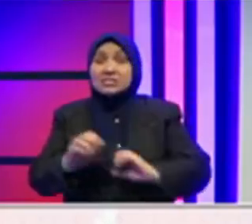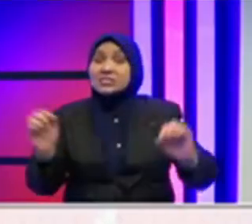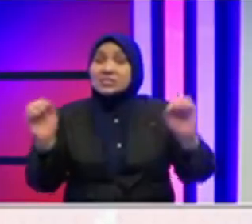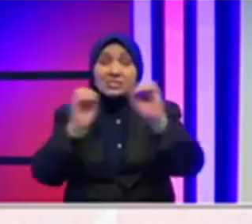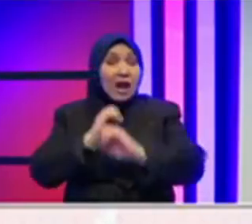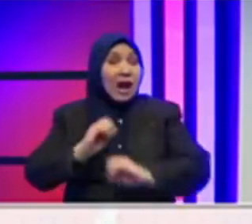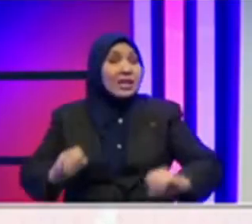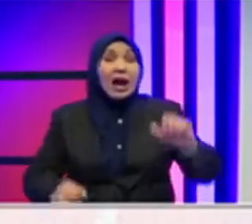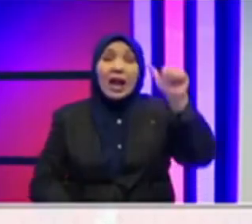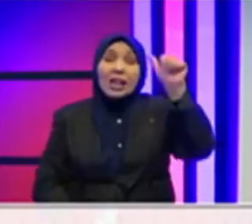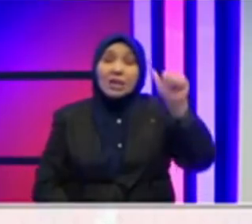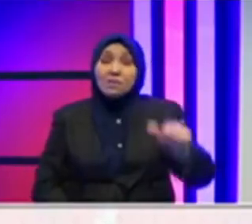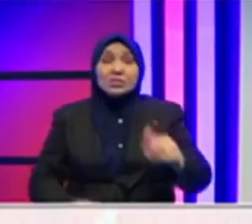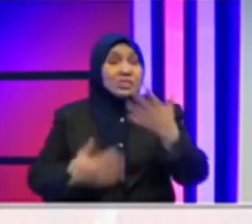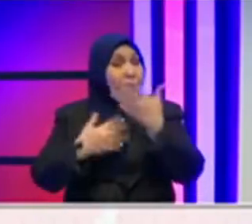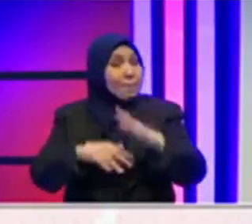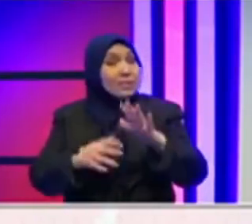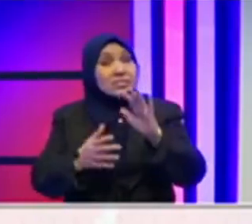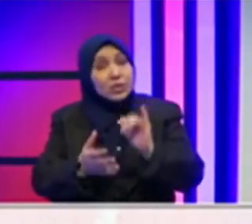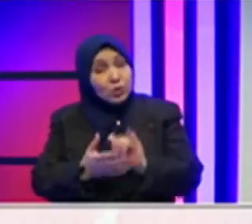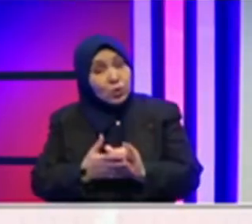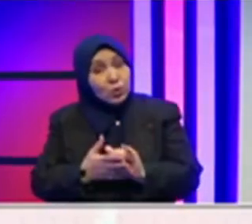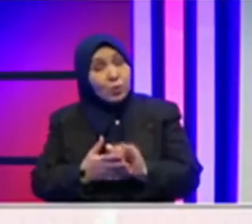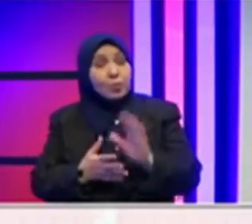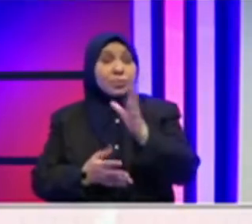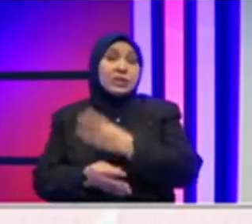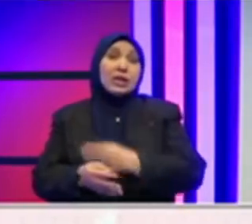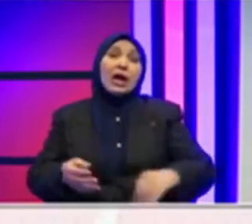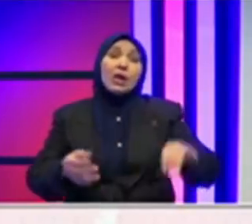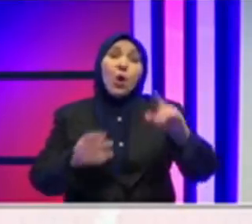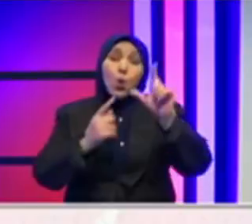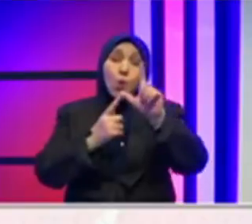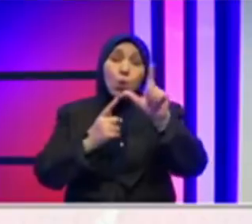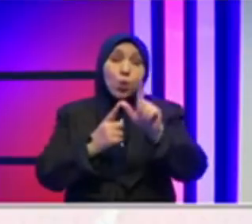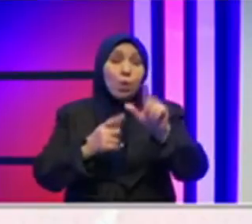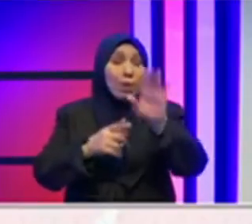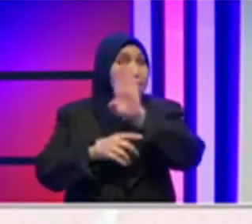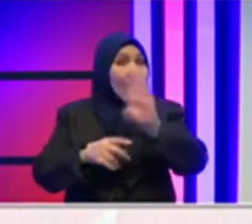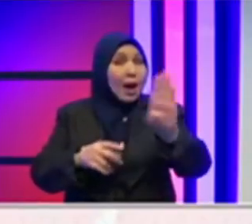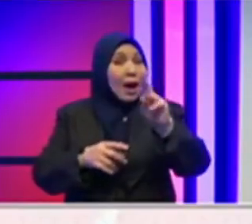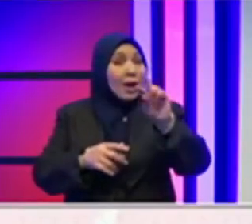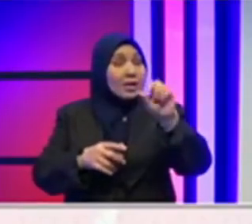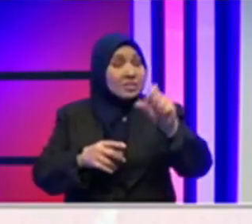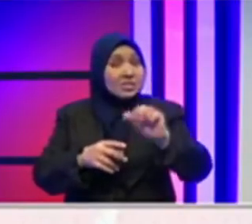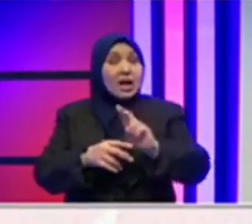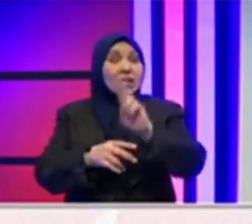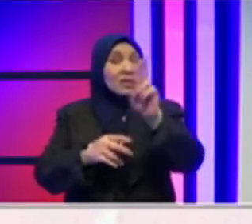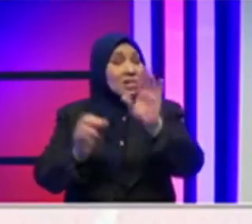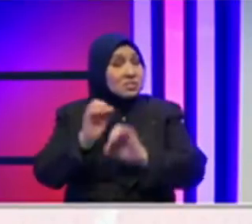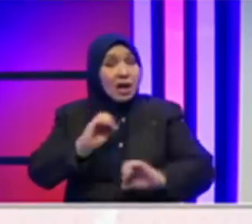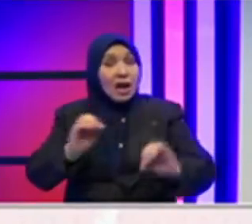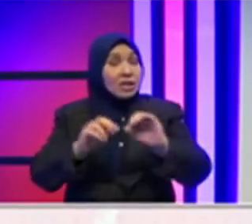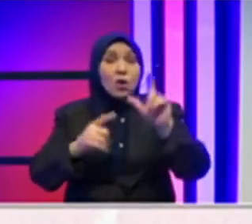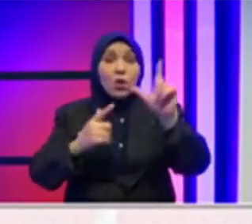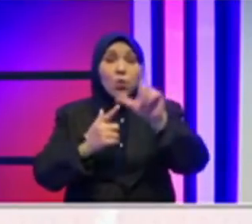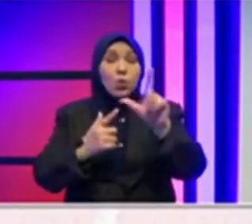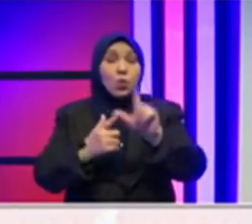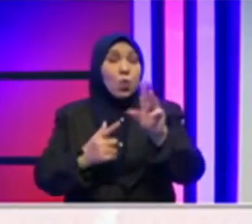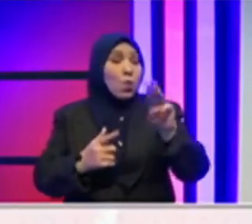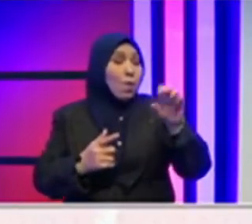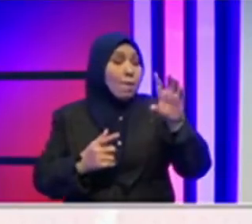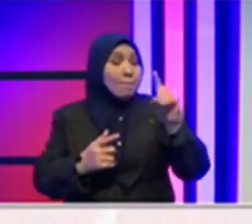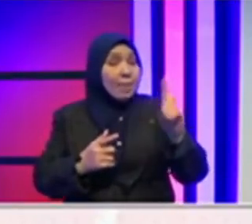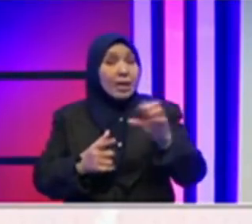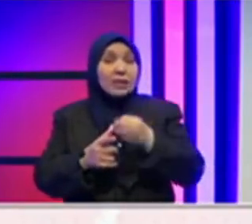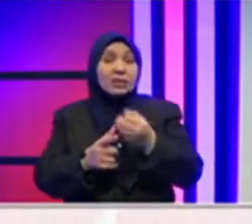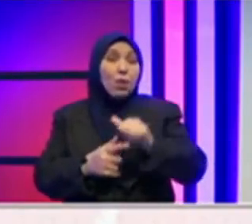selepasnya. Huruf isti'la yang berbaris di atas dan tidak ada huruf mat selepasnya ataupun huruf